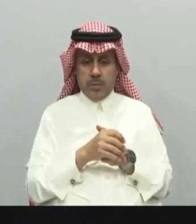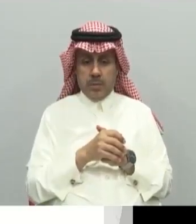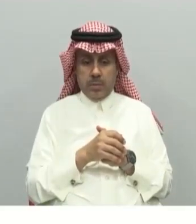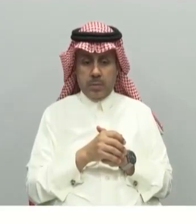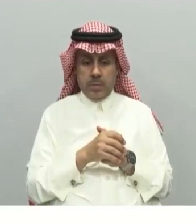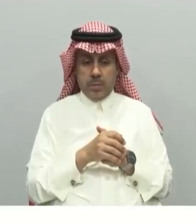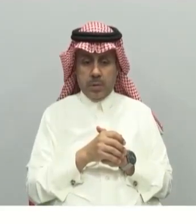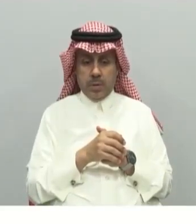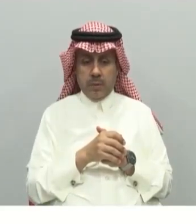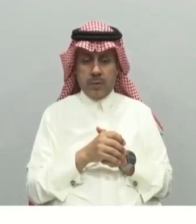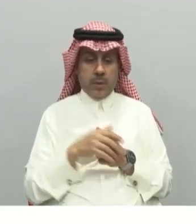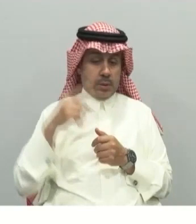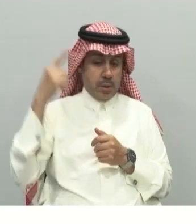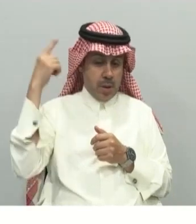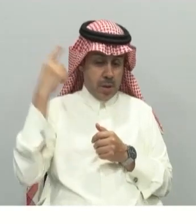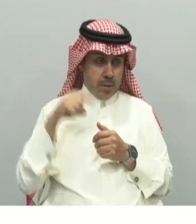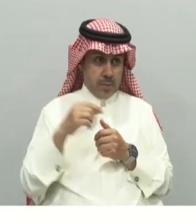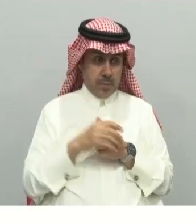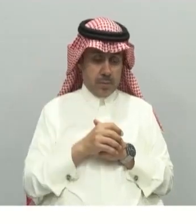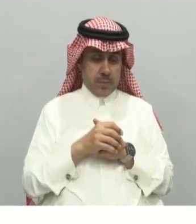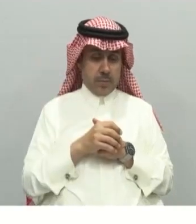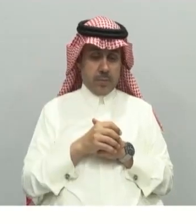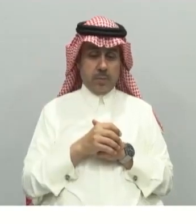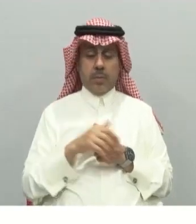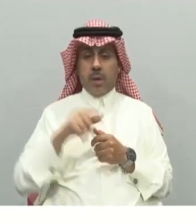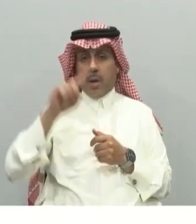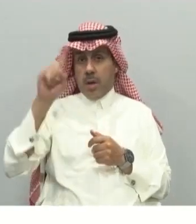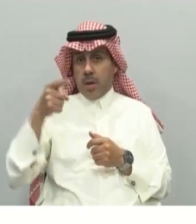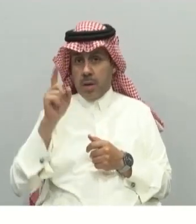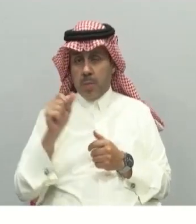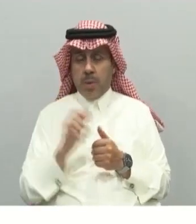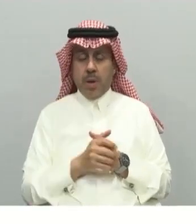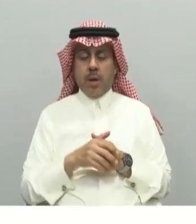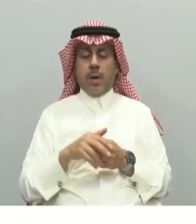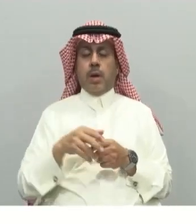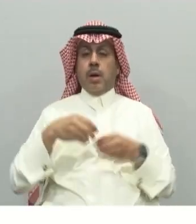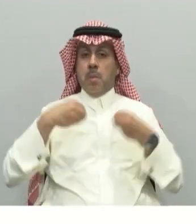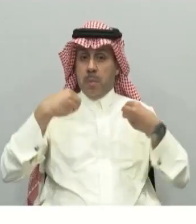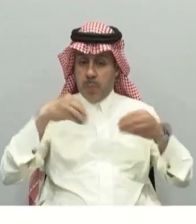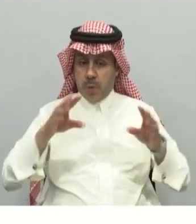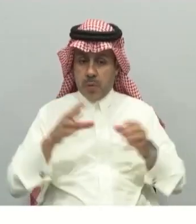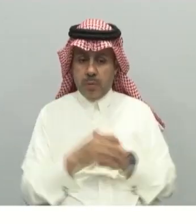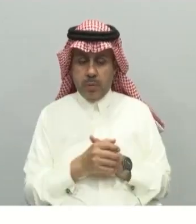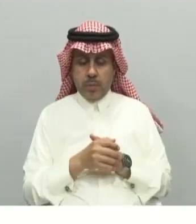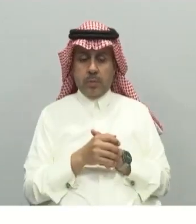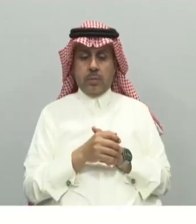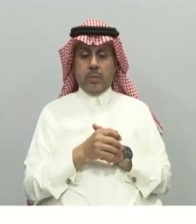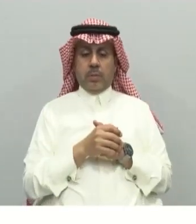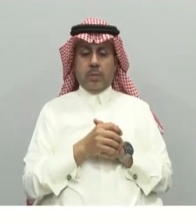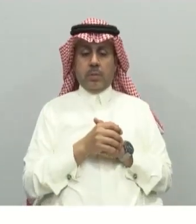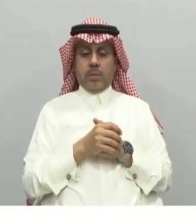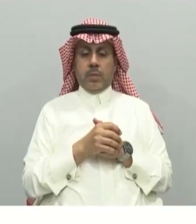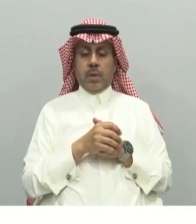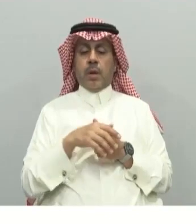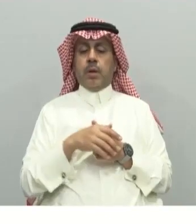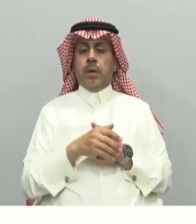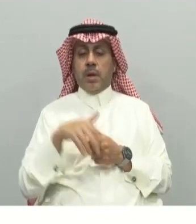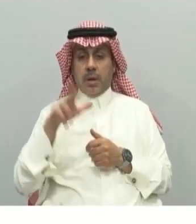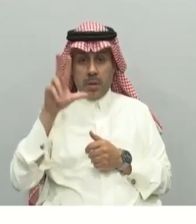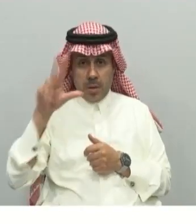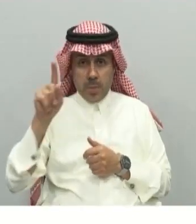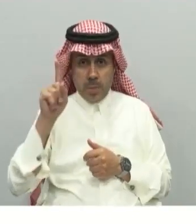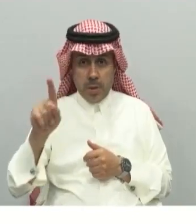ايها الطلاب والطالبات للوقوف على شيء من الحكمه من تحريم رما ربا